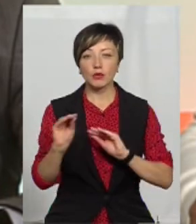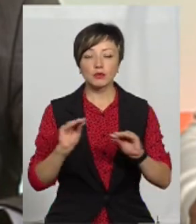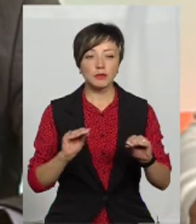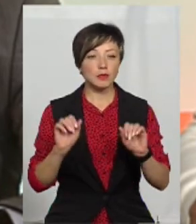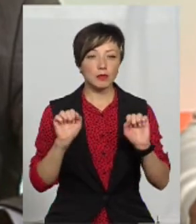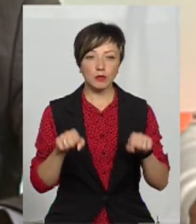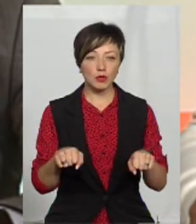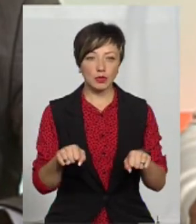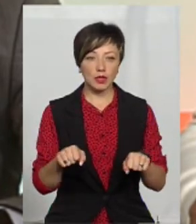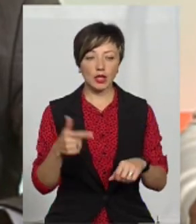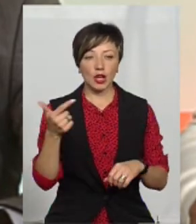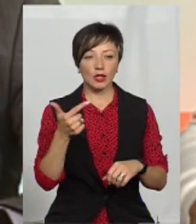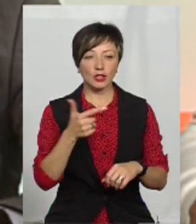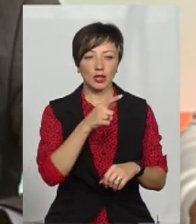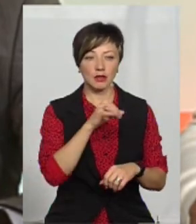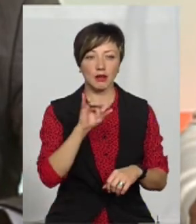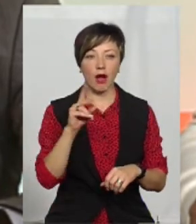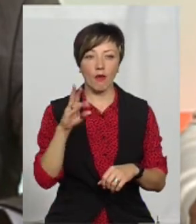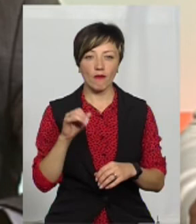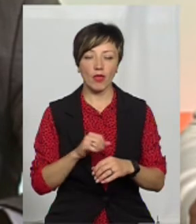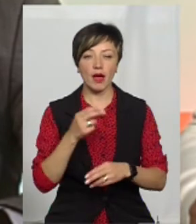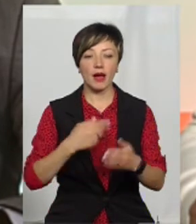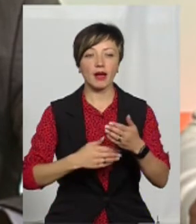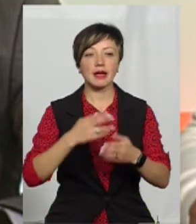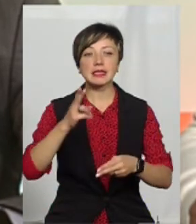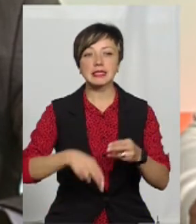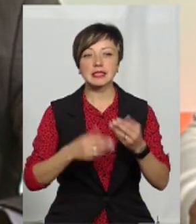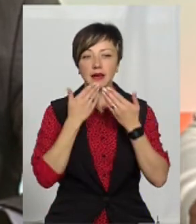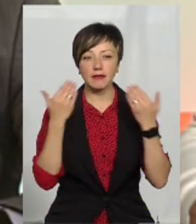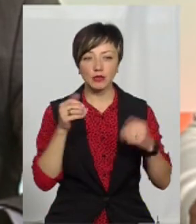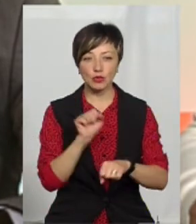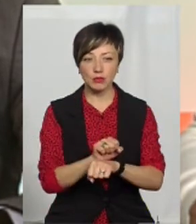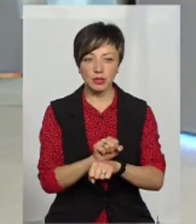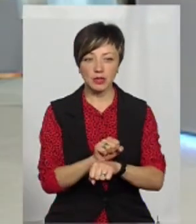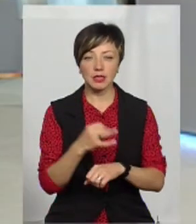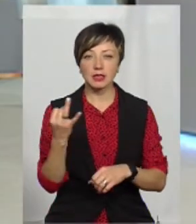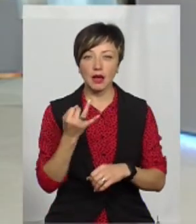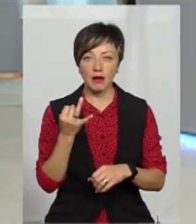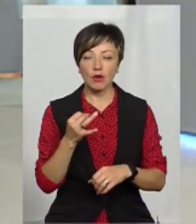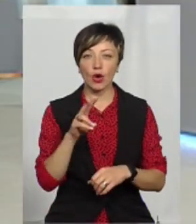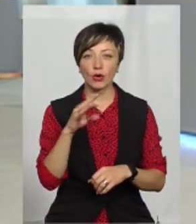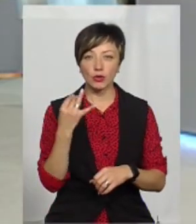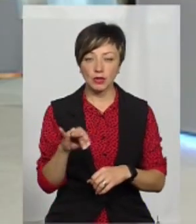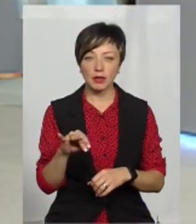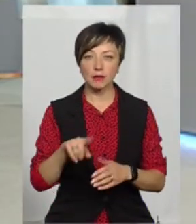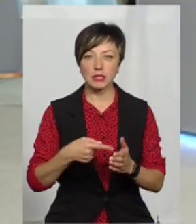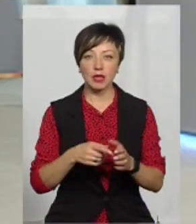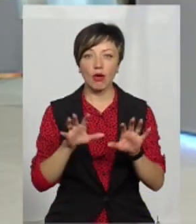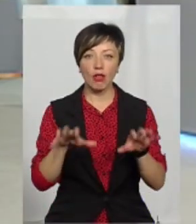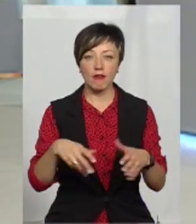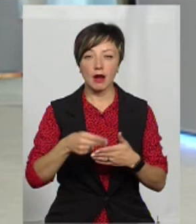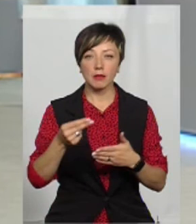Розмістити можна хіба що на Гречанах або на Раково, і то на кінцевих зупинках. А ось цікаво, тому що у лютому міський